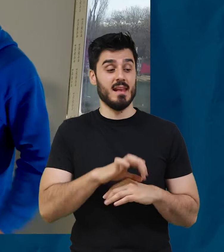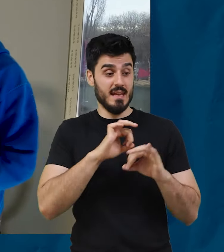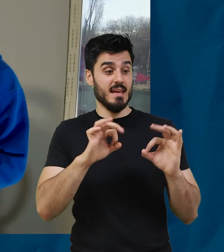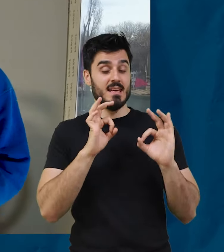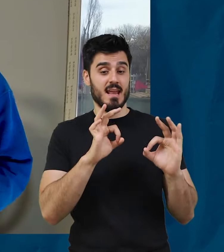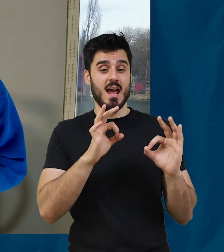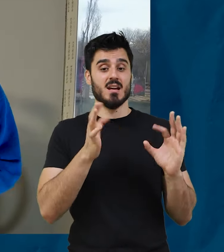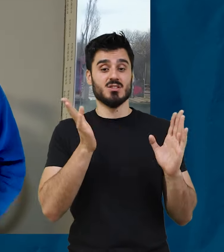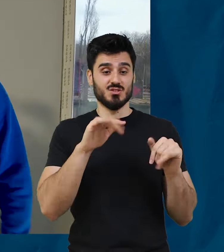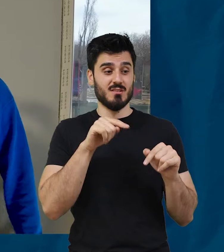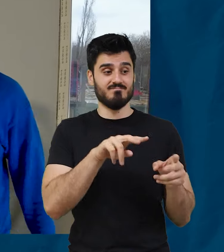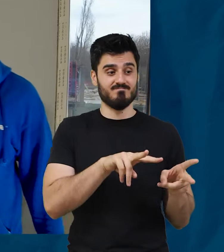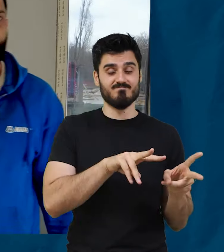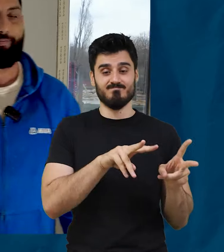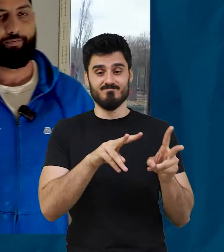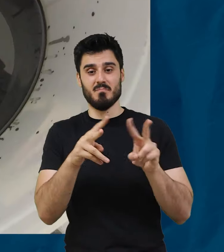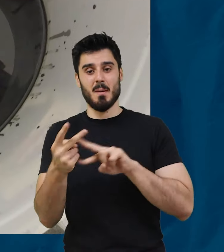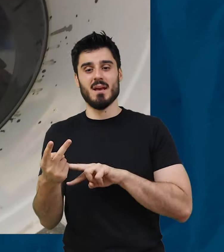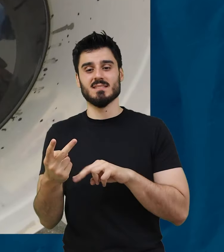И така ще се открои тази стена.